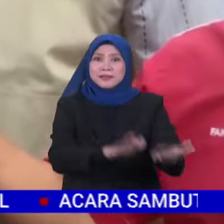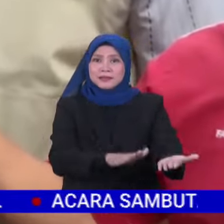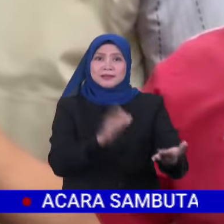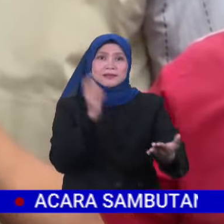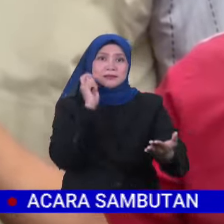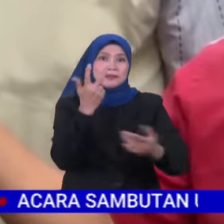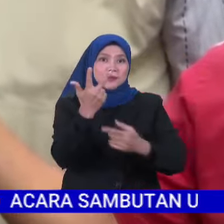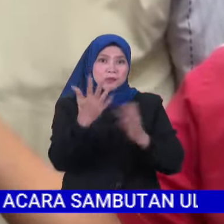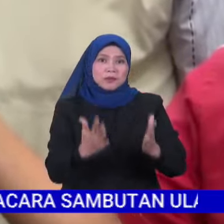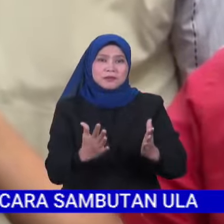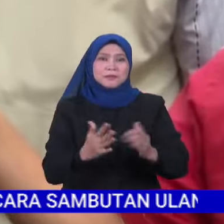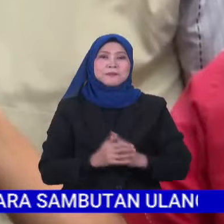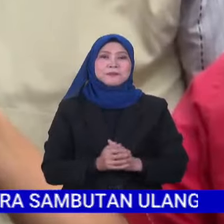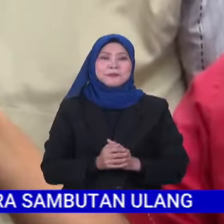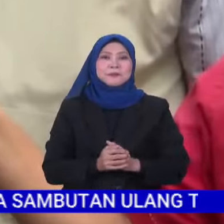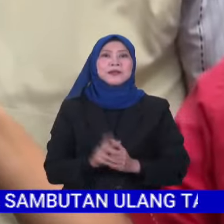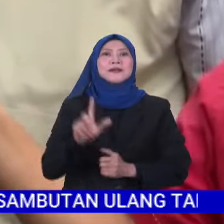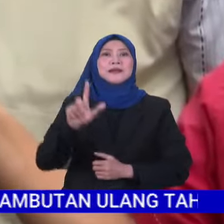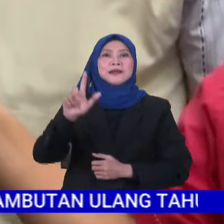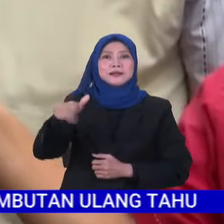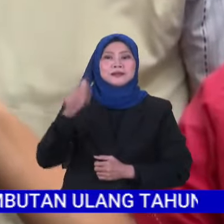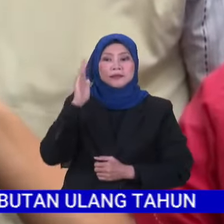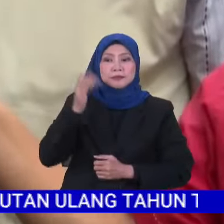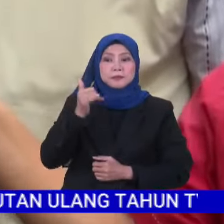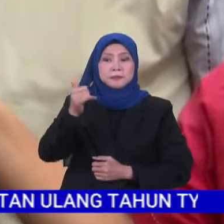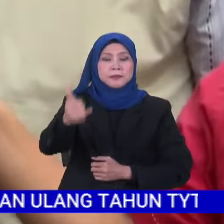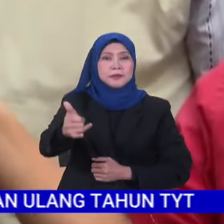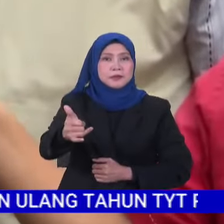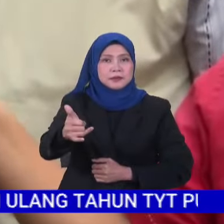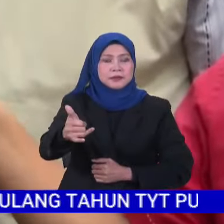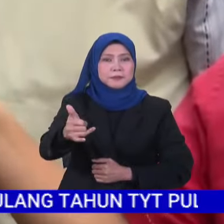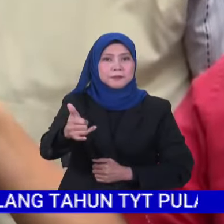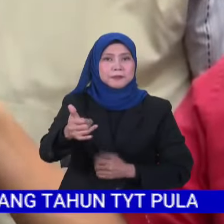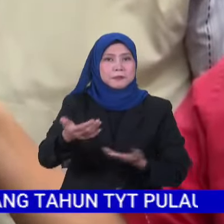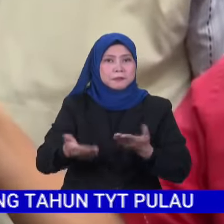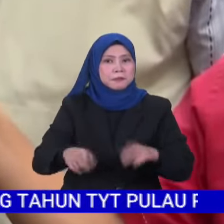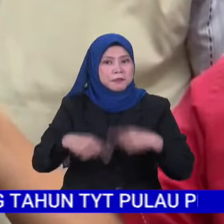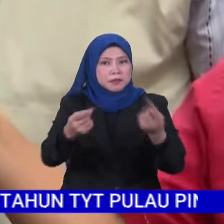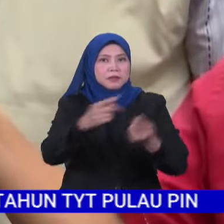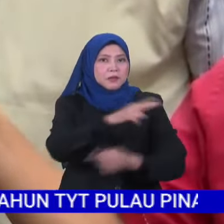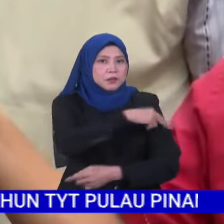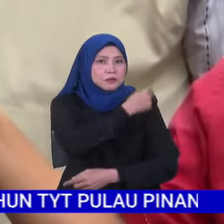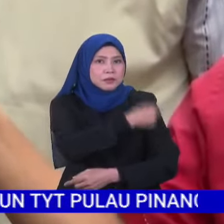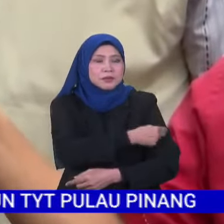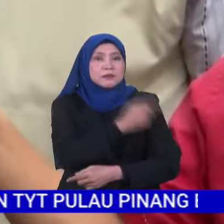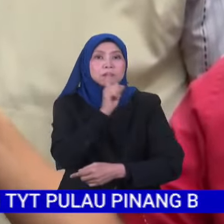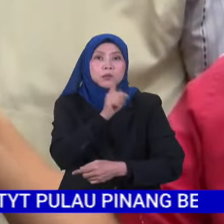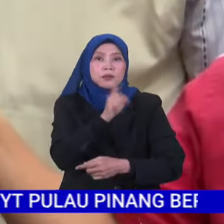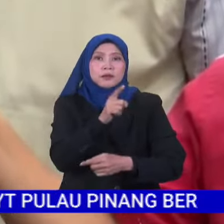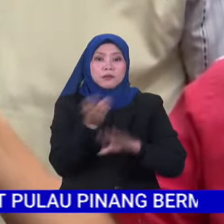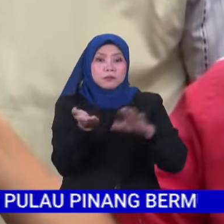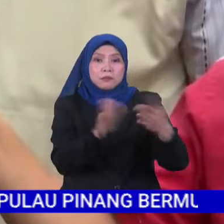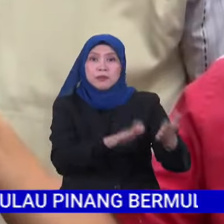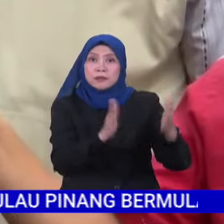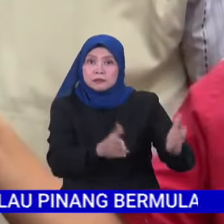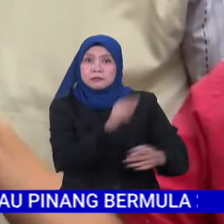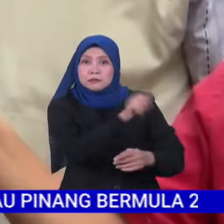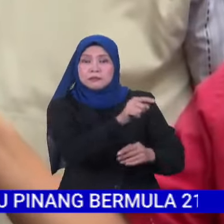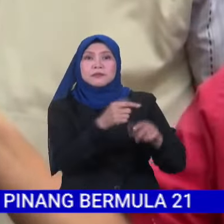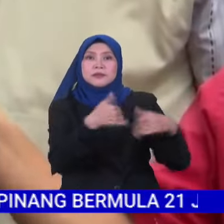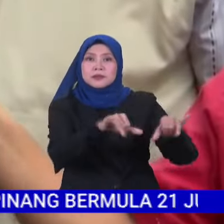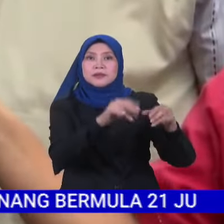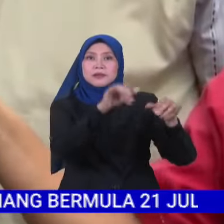tadi sebentar lagi kami akan pergi ke mungkin Hospital sebagai jenazah masih di